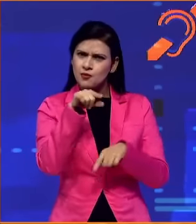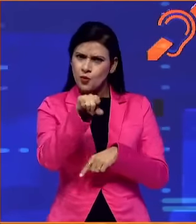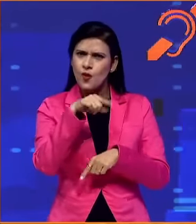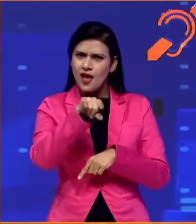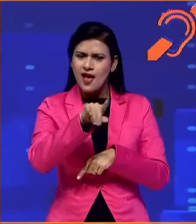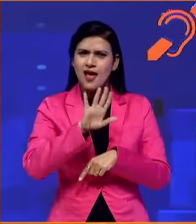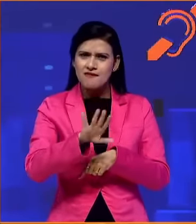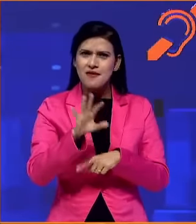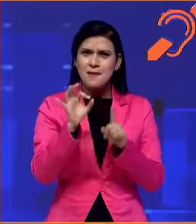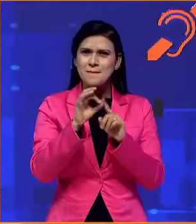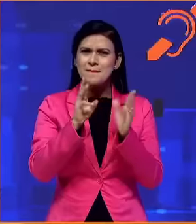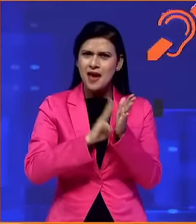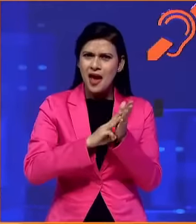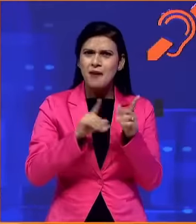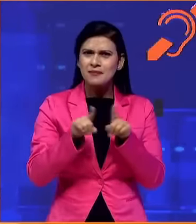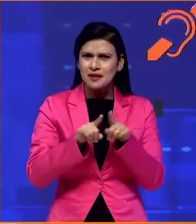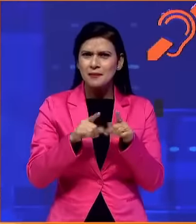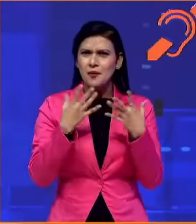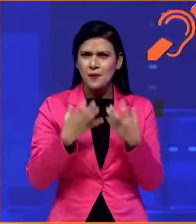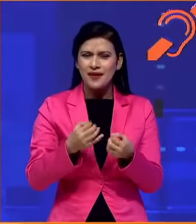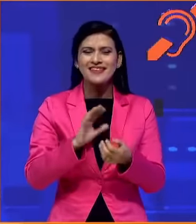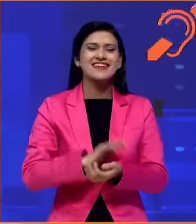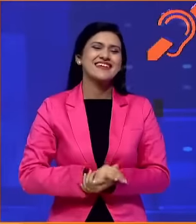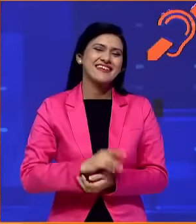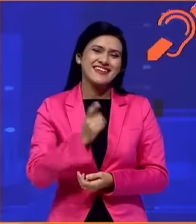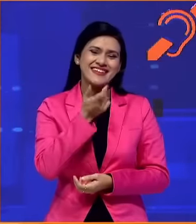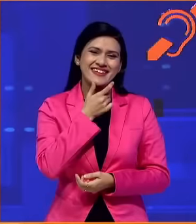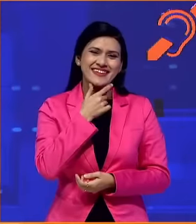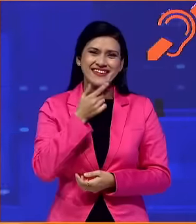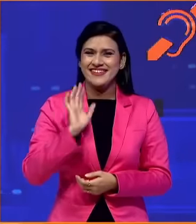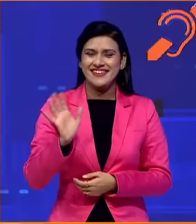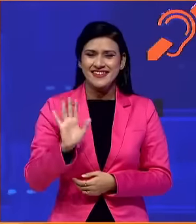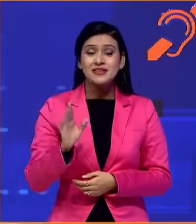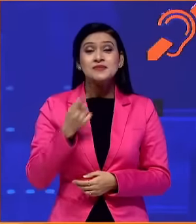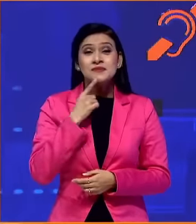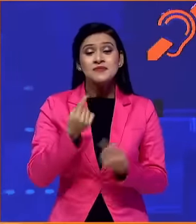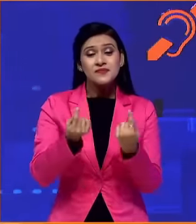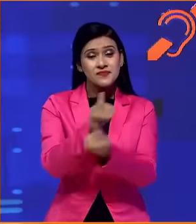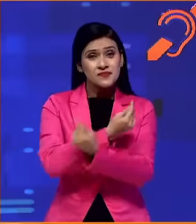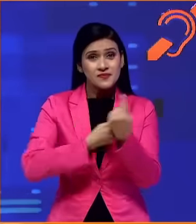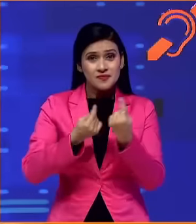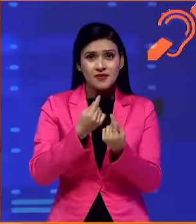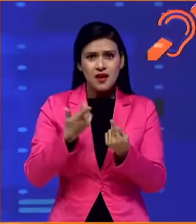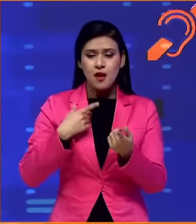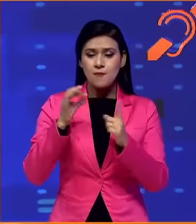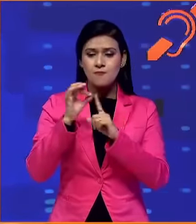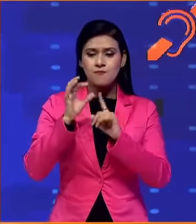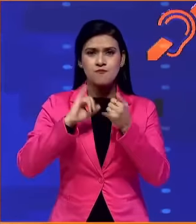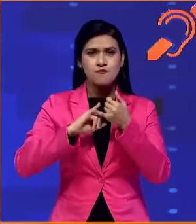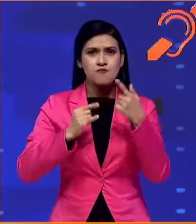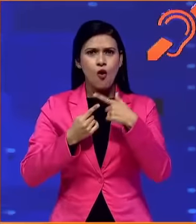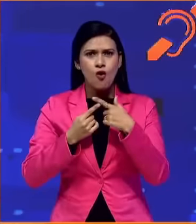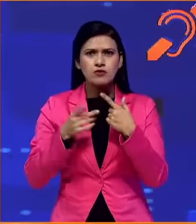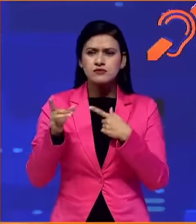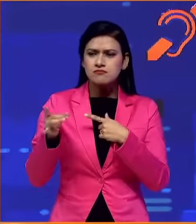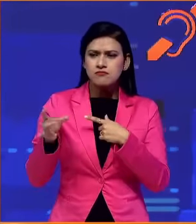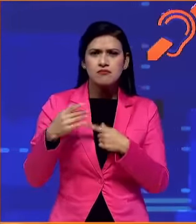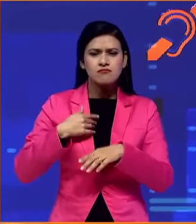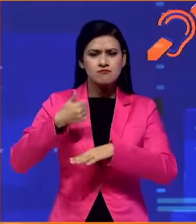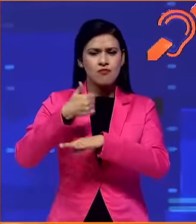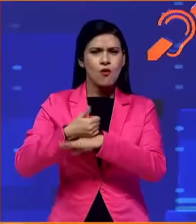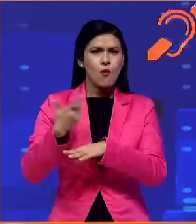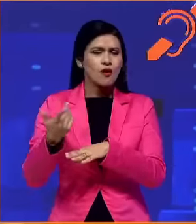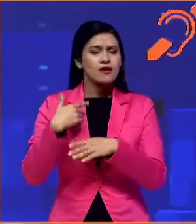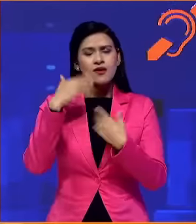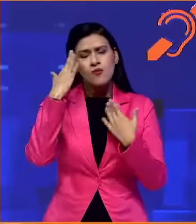भी ऐसेहीसपनेयामहत्वाकांक्षाएंहैं? देखिए,राजनीतिमेंपदऔरओहदे मेहनतऔर लगनसेहासिलकिएजाते